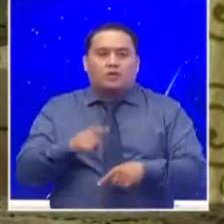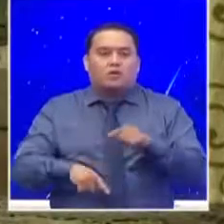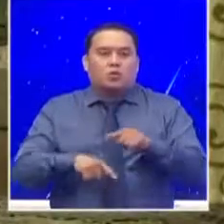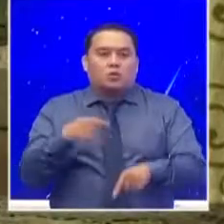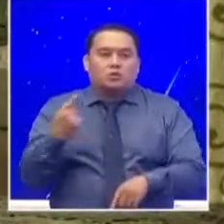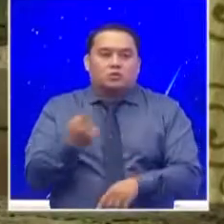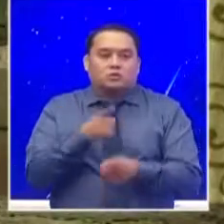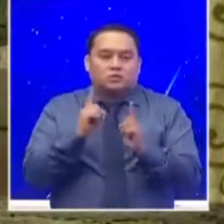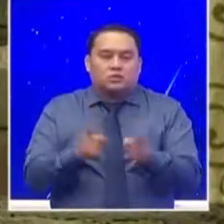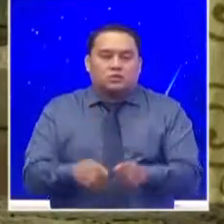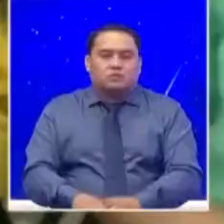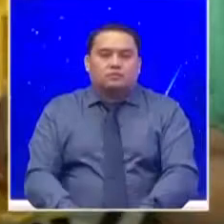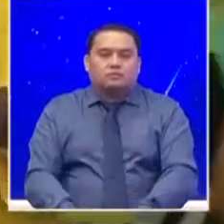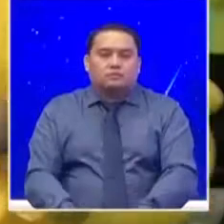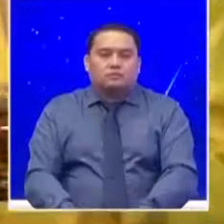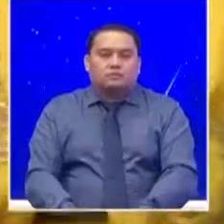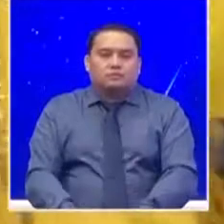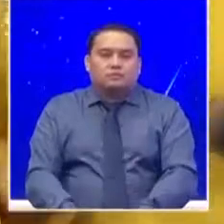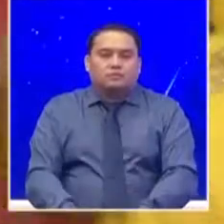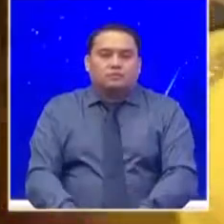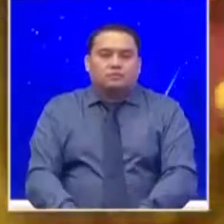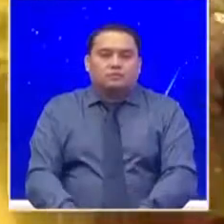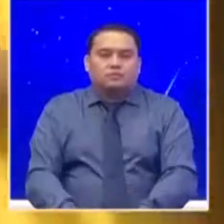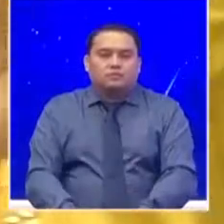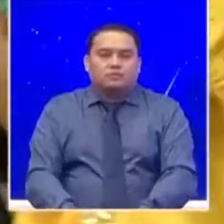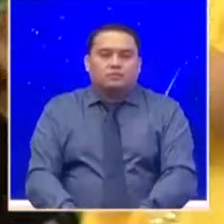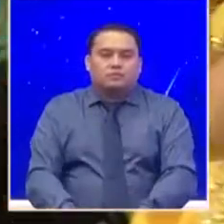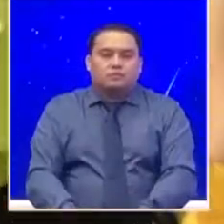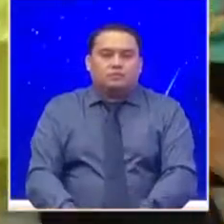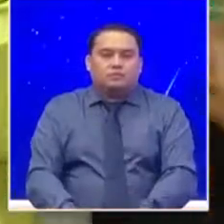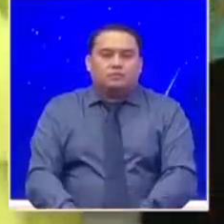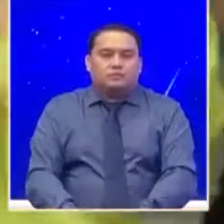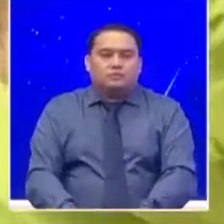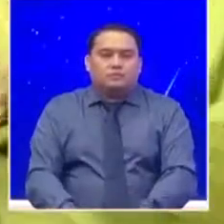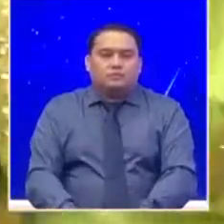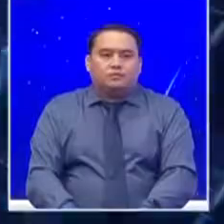единства и согласия. Надежда Белова, Габит Кабдрахман, телеканал ЖТСУ.